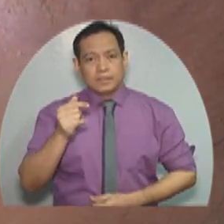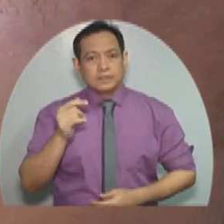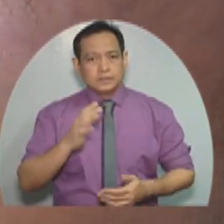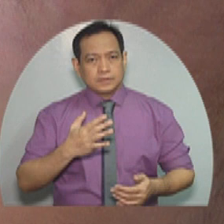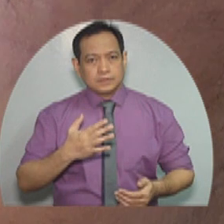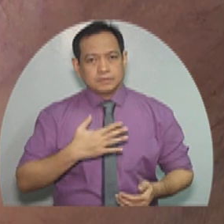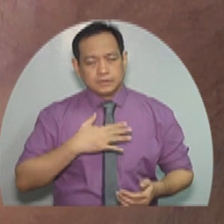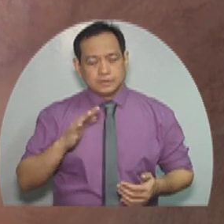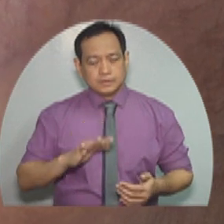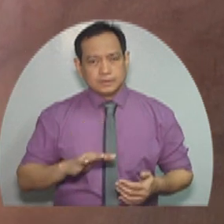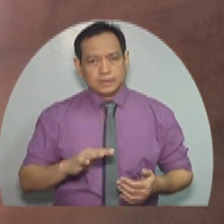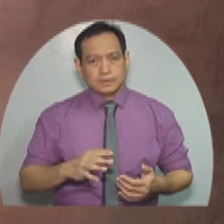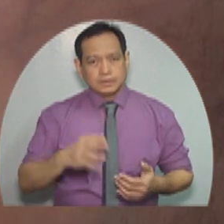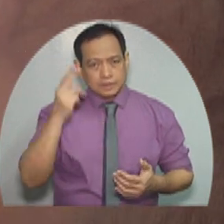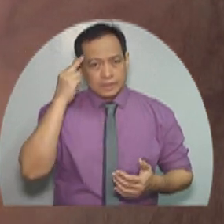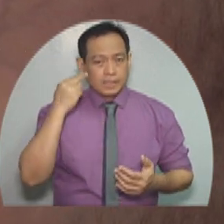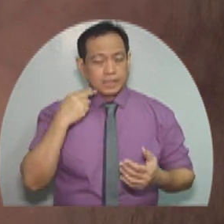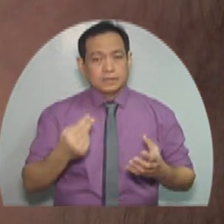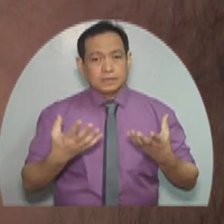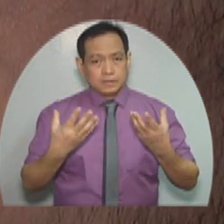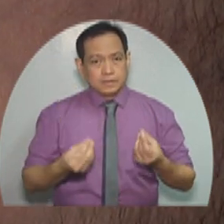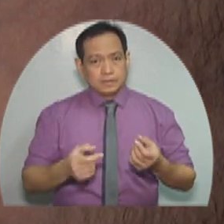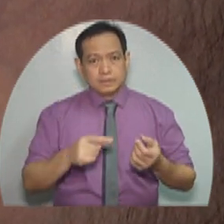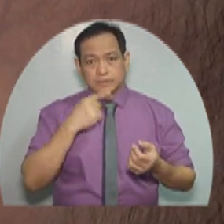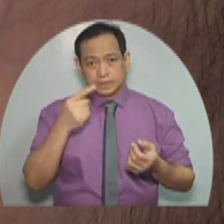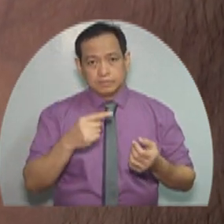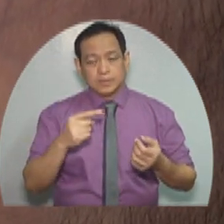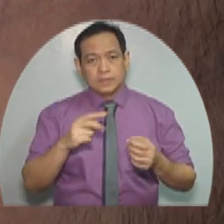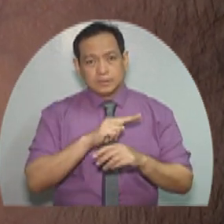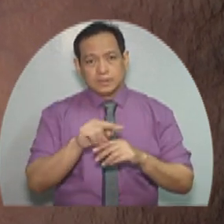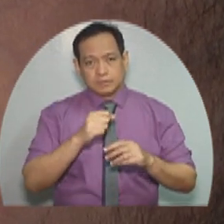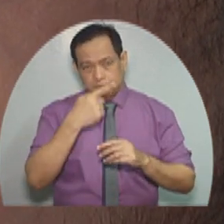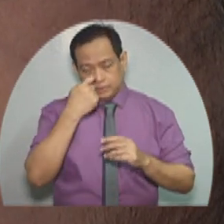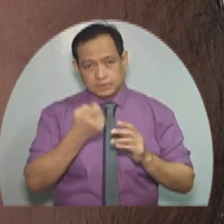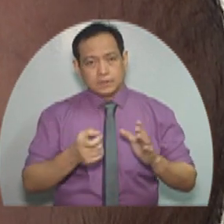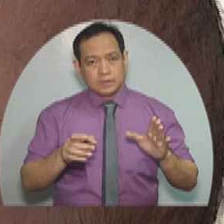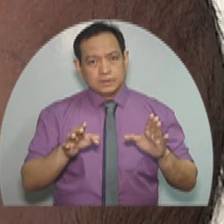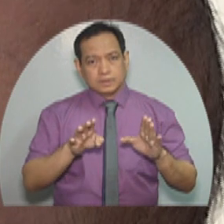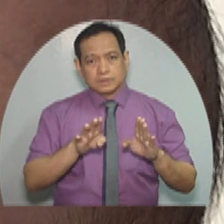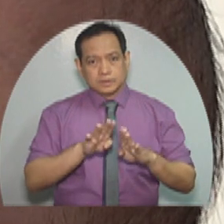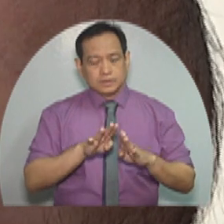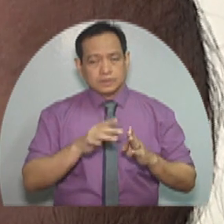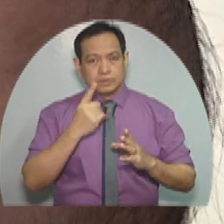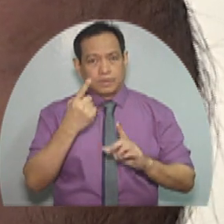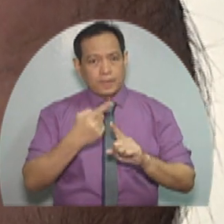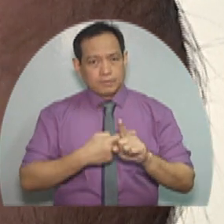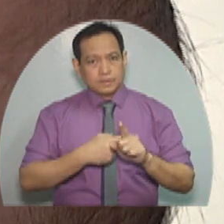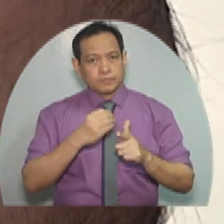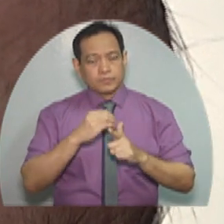bakit po ganito yung ulo ng bata, malambot? Sabi naman po, natural lang yan, misis, kasi magsasara naman yan